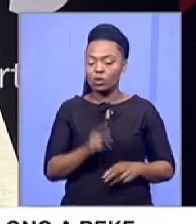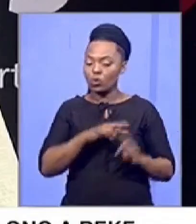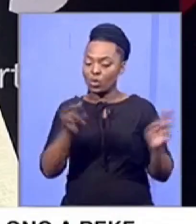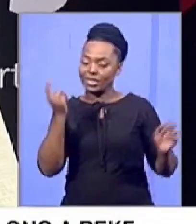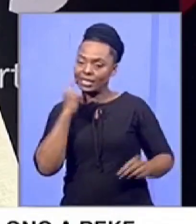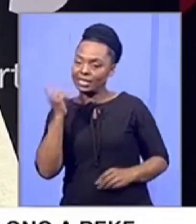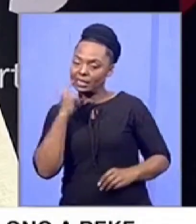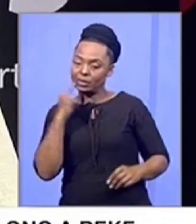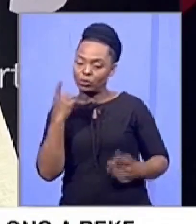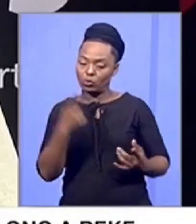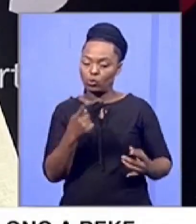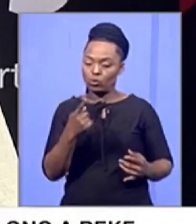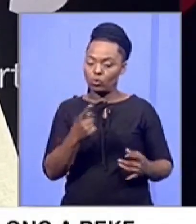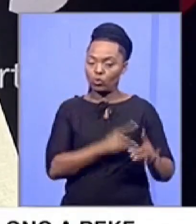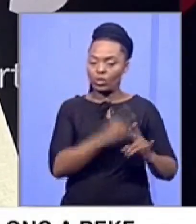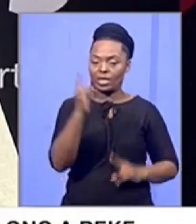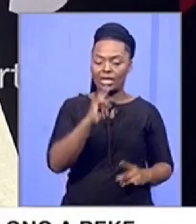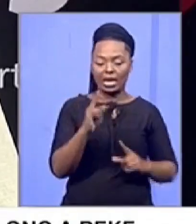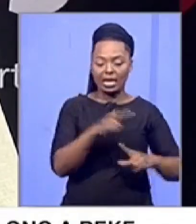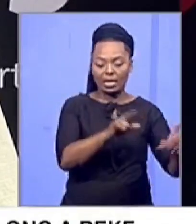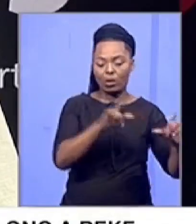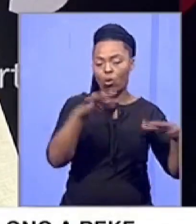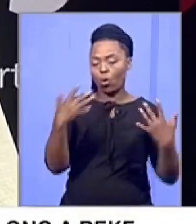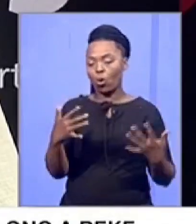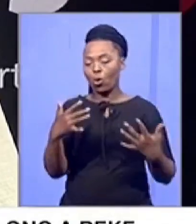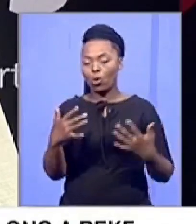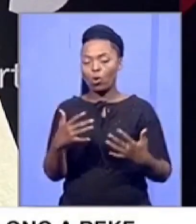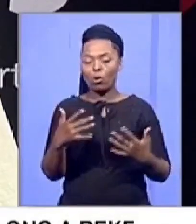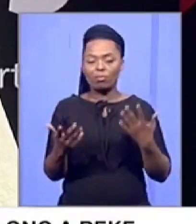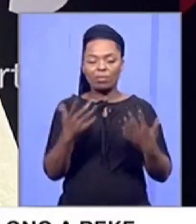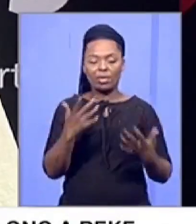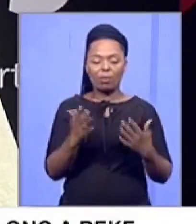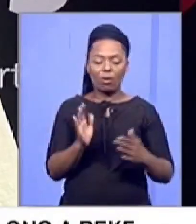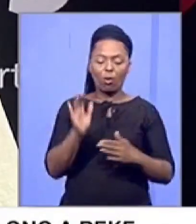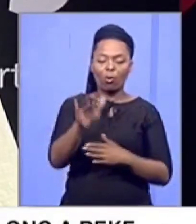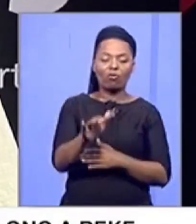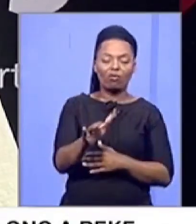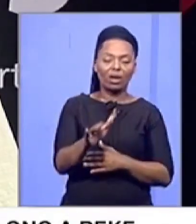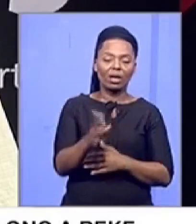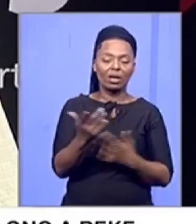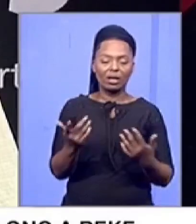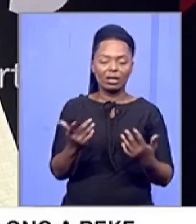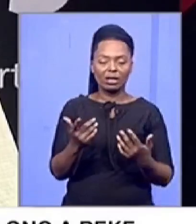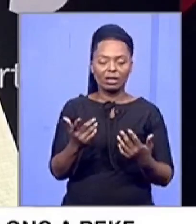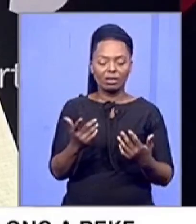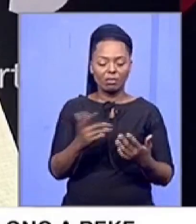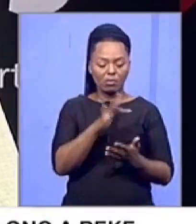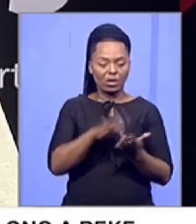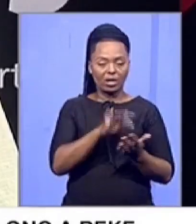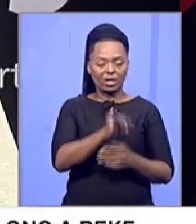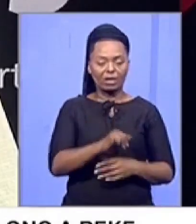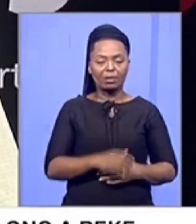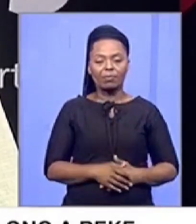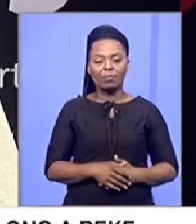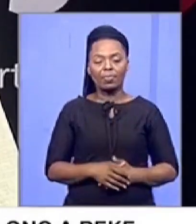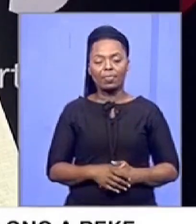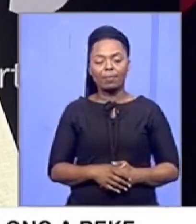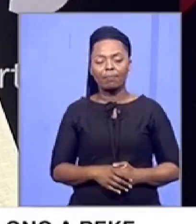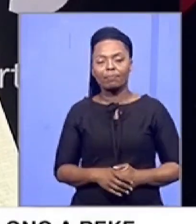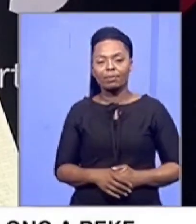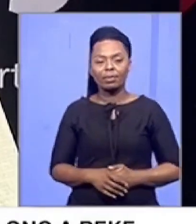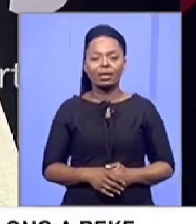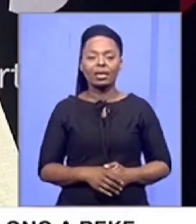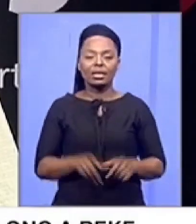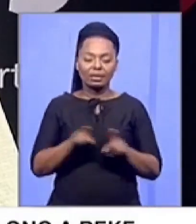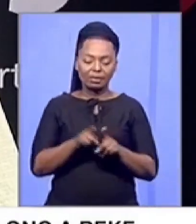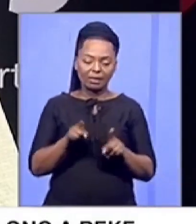hlola league kapa ho ba boemong bo ka hodimo lokong ya DSTV Premiership me re